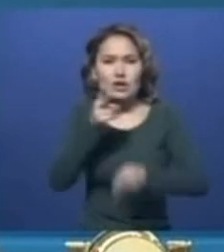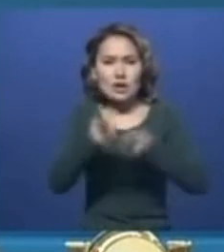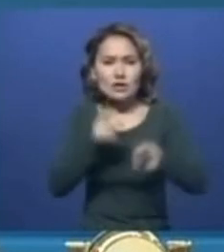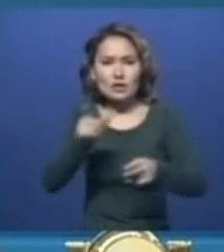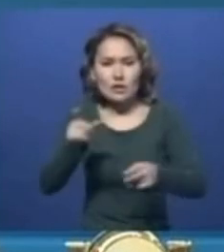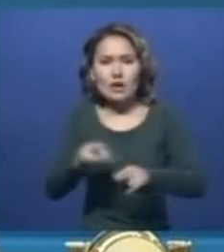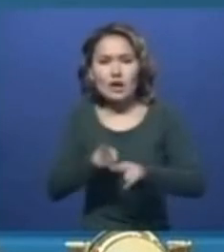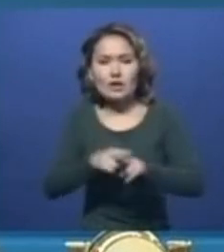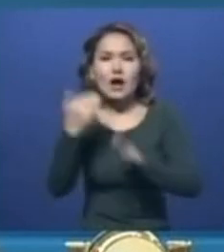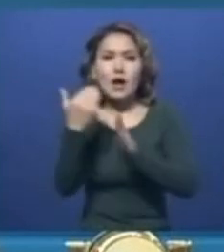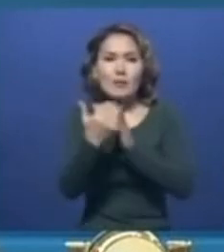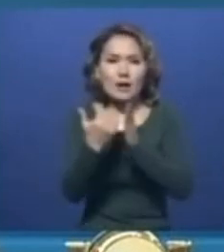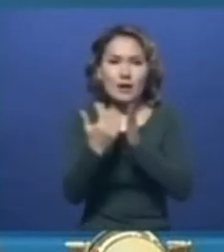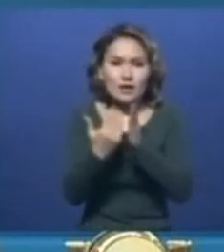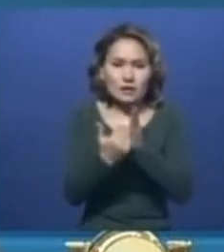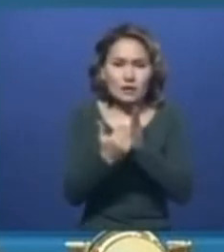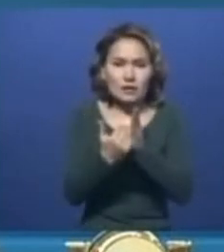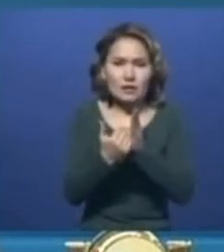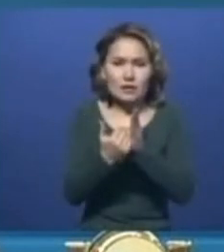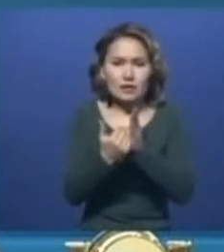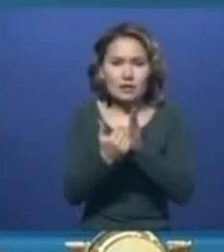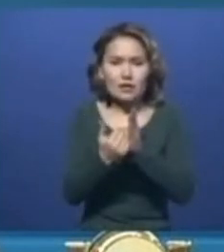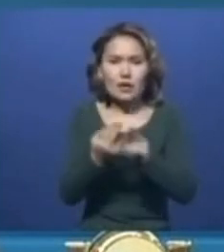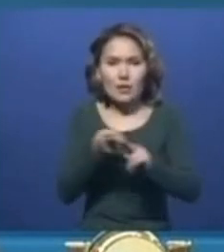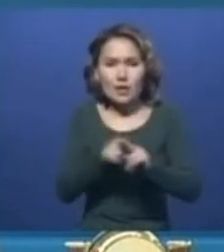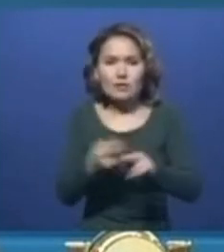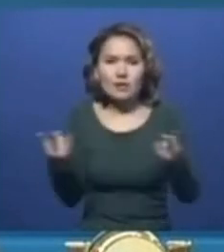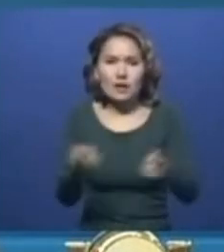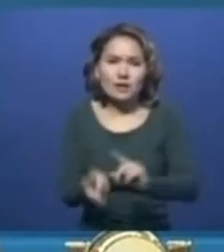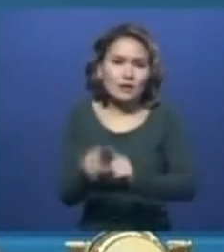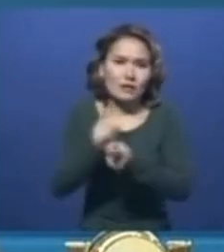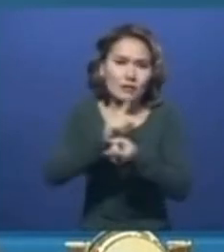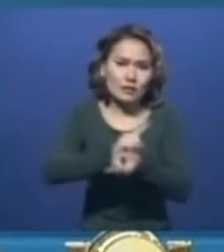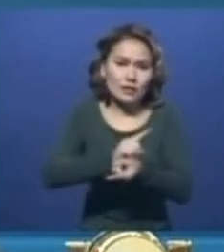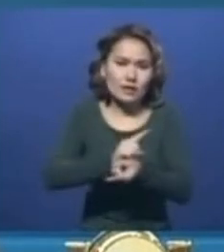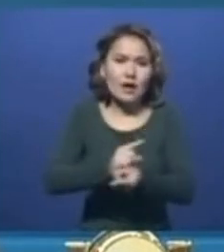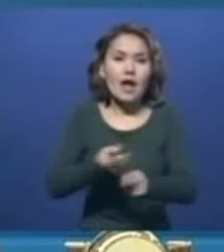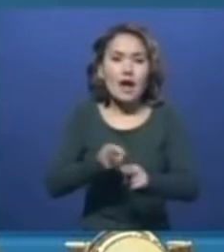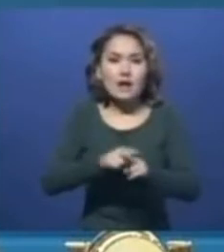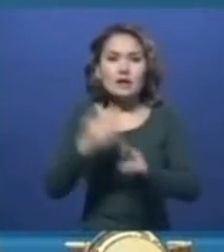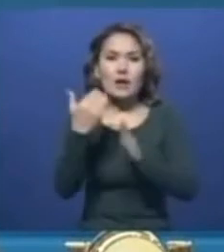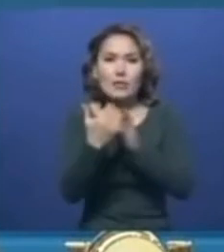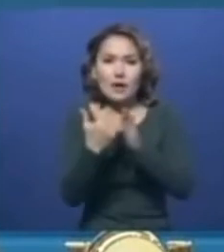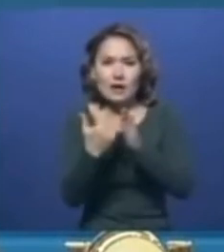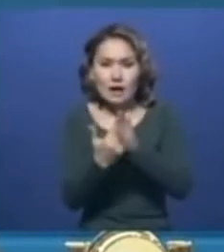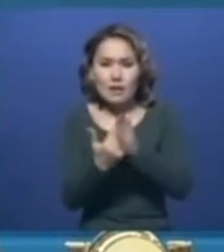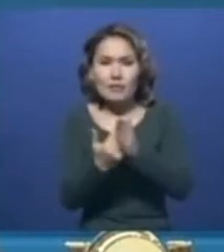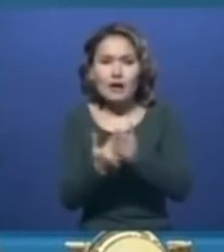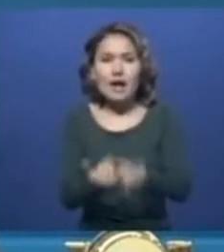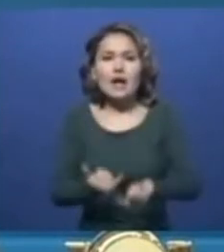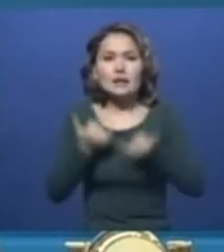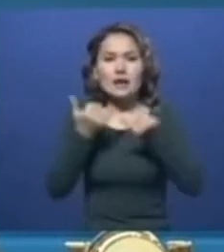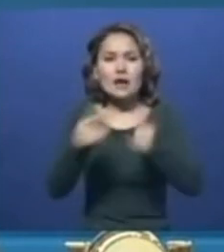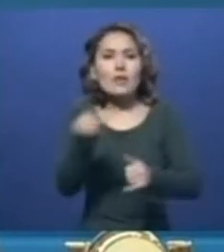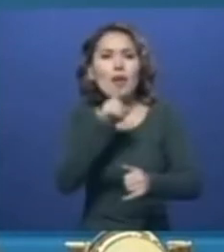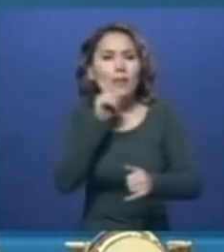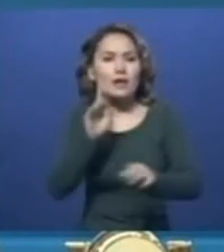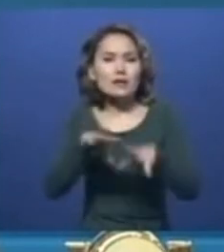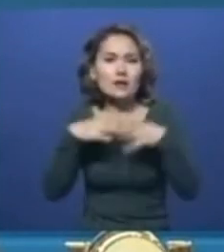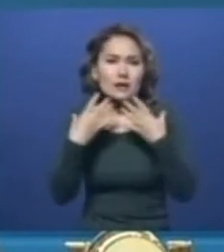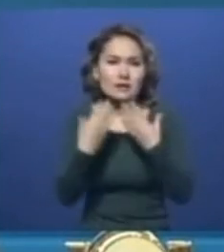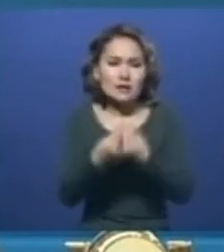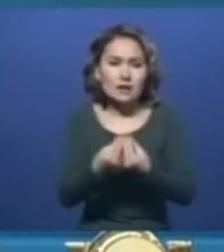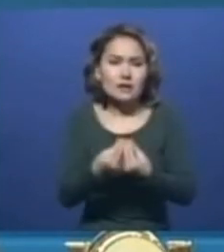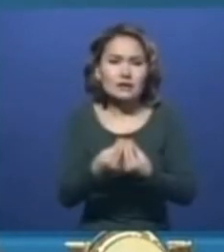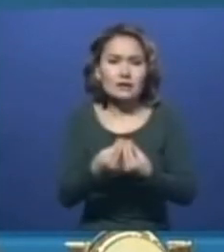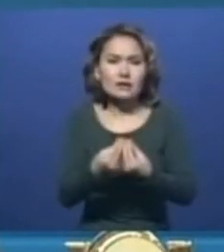Эти программы остаются, они для зажиточных людей нормальные. А эту программу мы делаем для молодых семей и для тех,